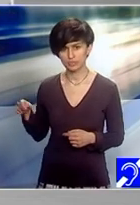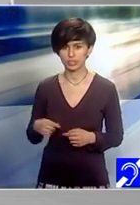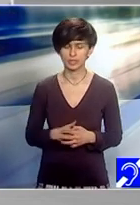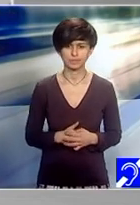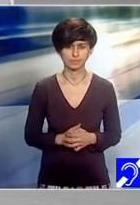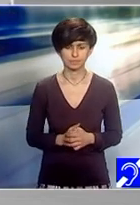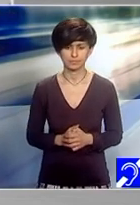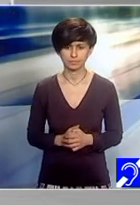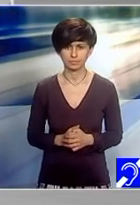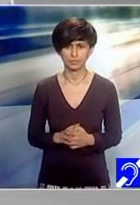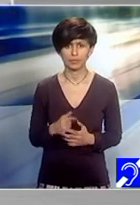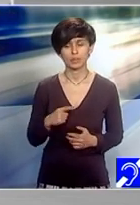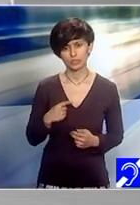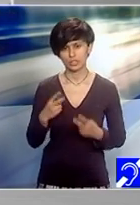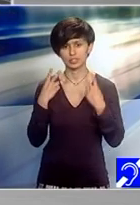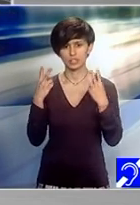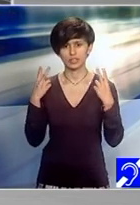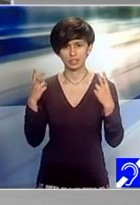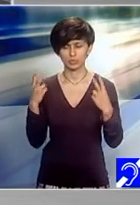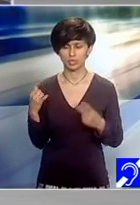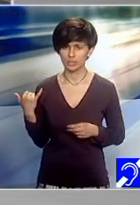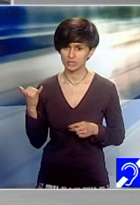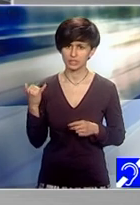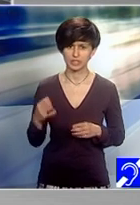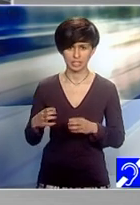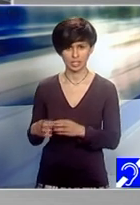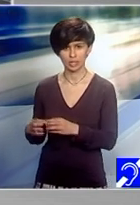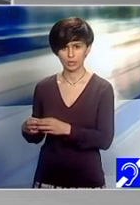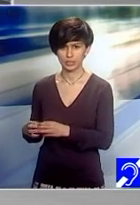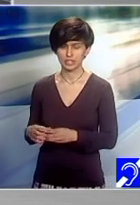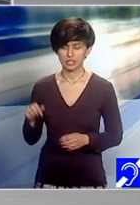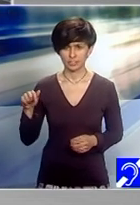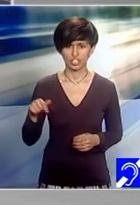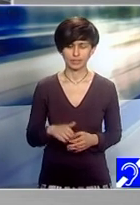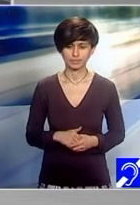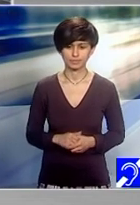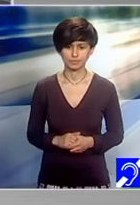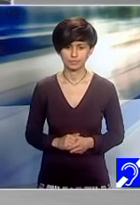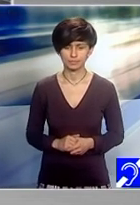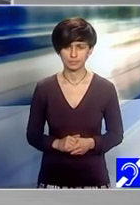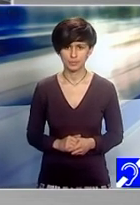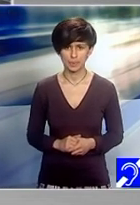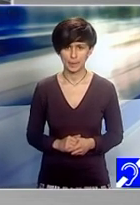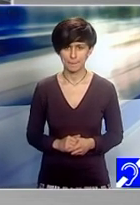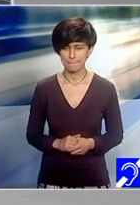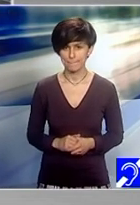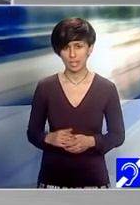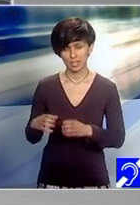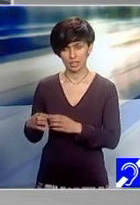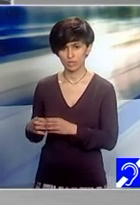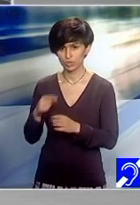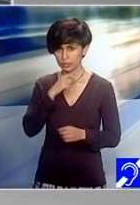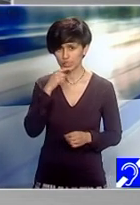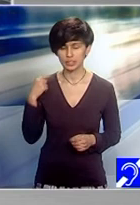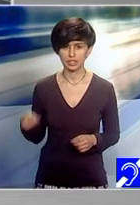vină din rândul colectivității respective. La etnia, de exemplu, de ruși lipoveni ne-am folosit și ne-a ajutat foarte